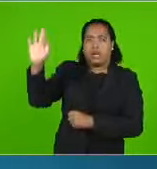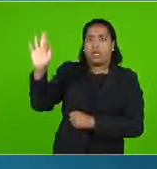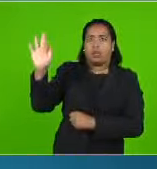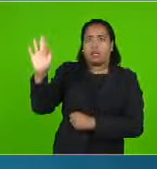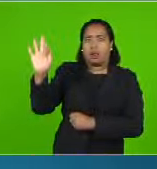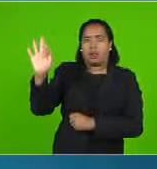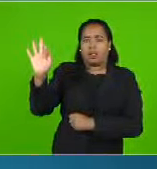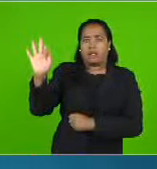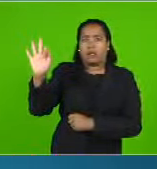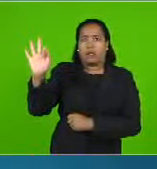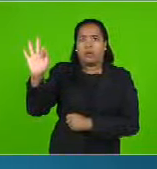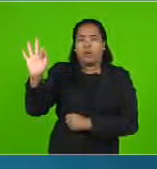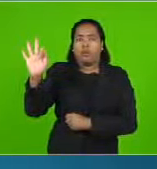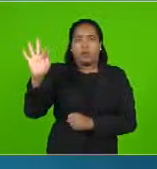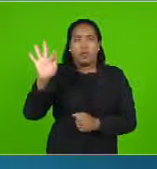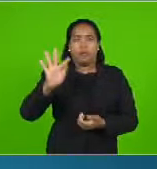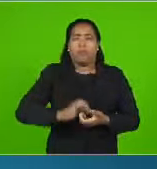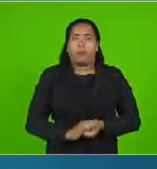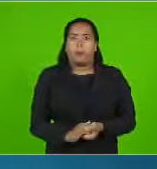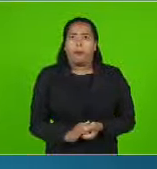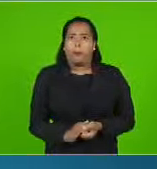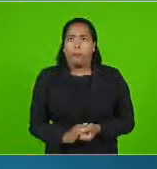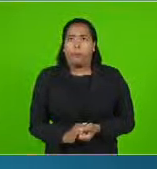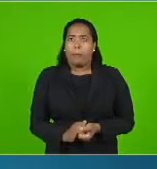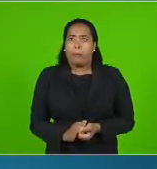около 50 лет на своем корабле